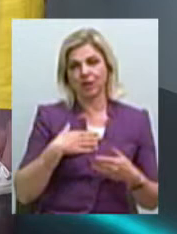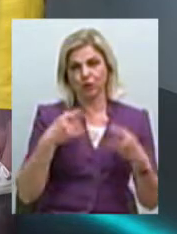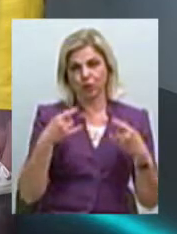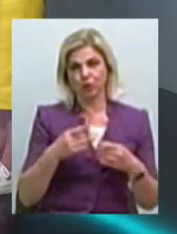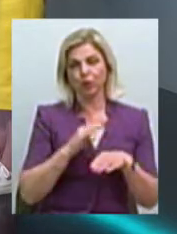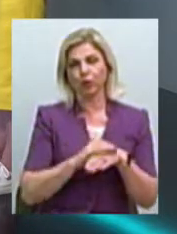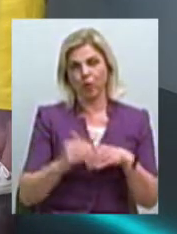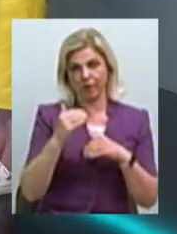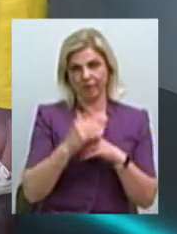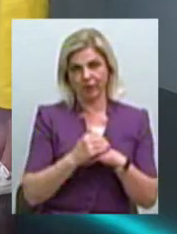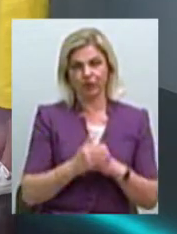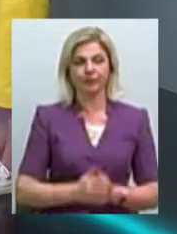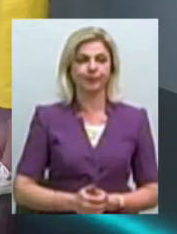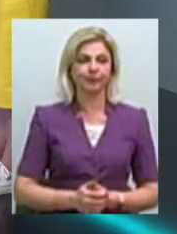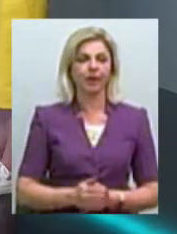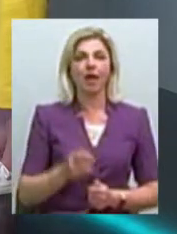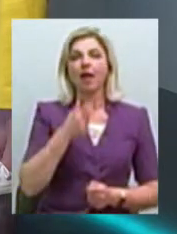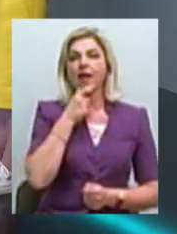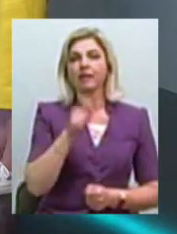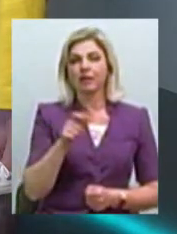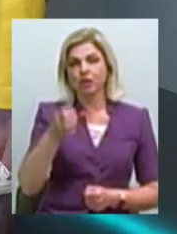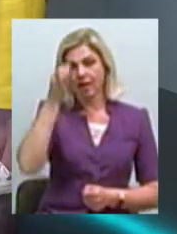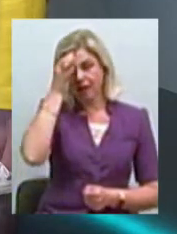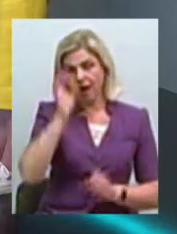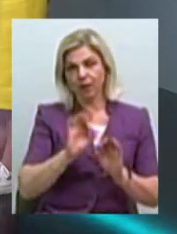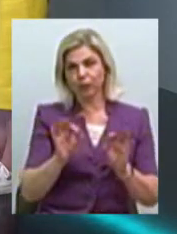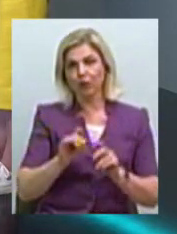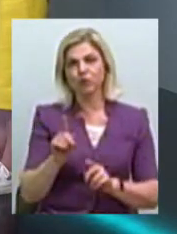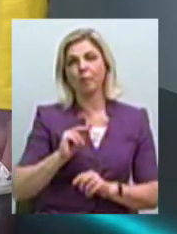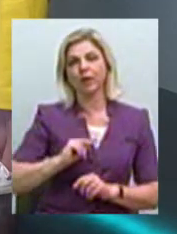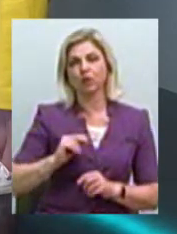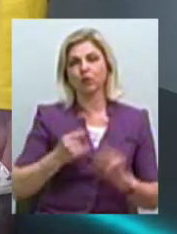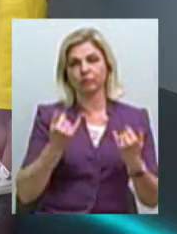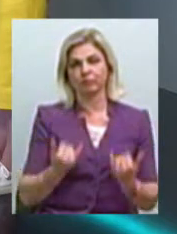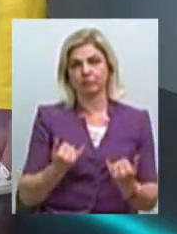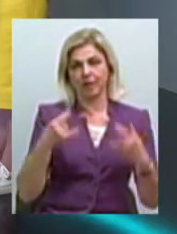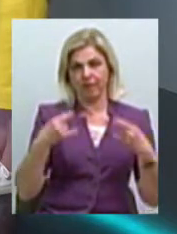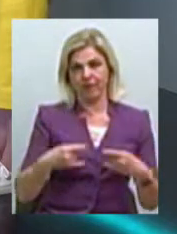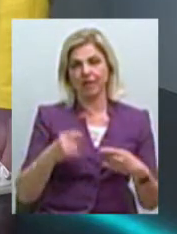Доброго вечора. А глядачам я нагадую, що ми працюємо в прямому ефірі. Телефон студії